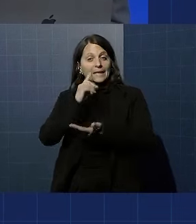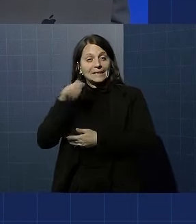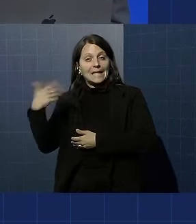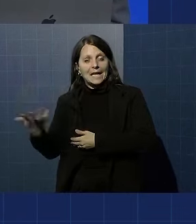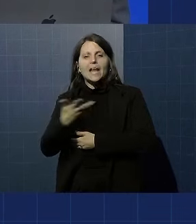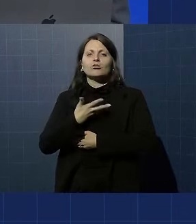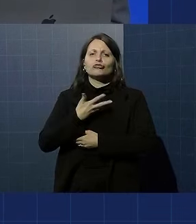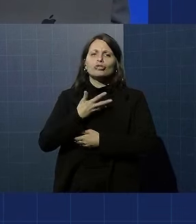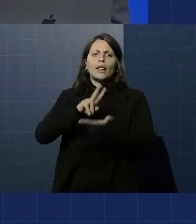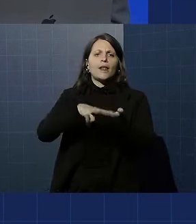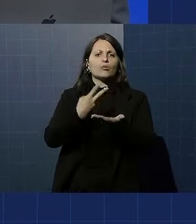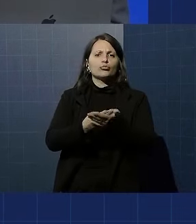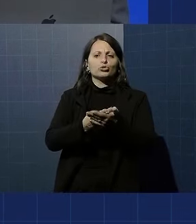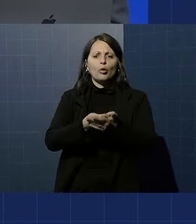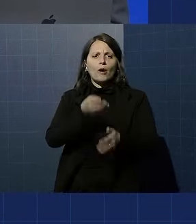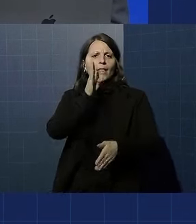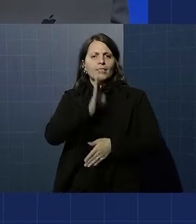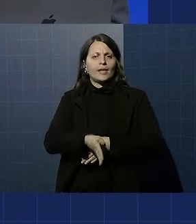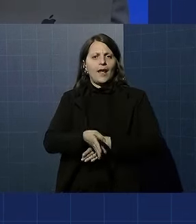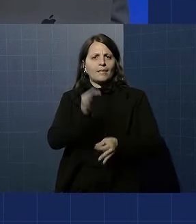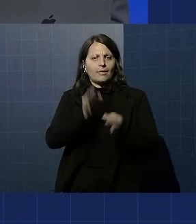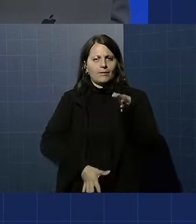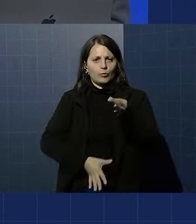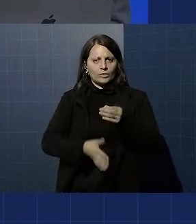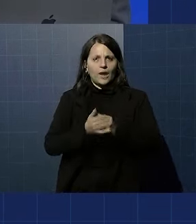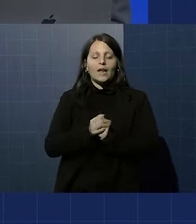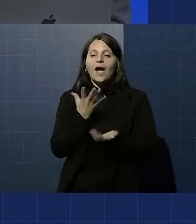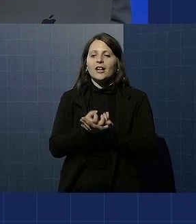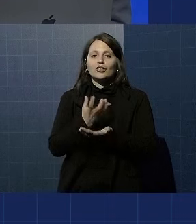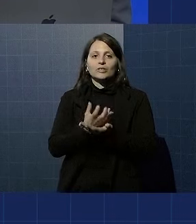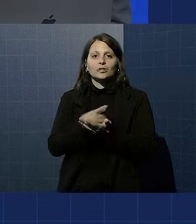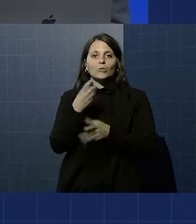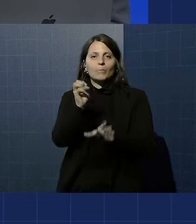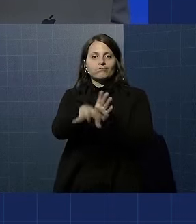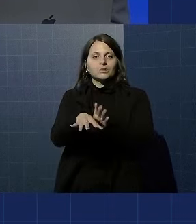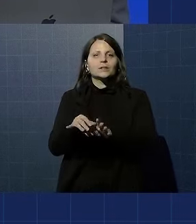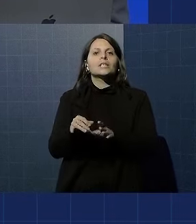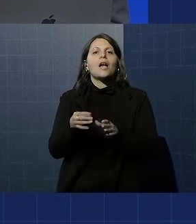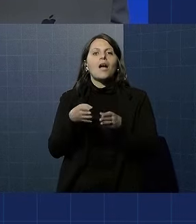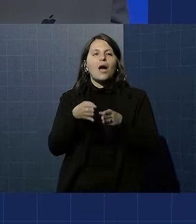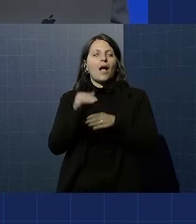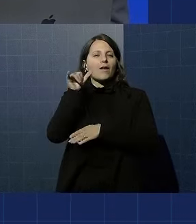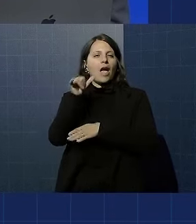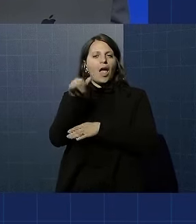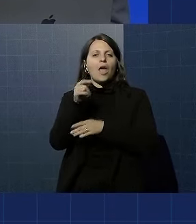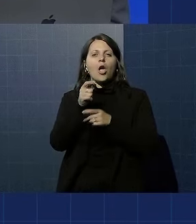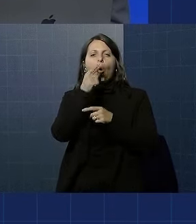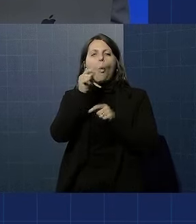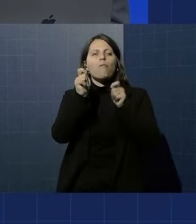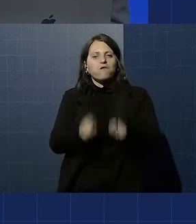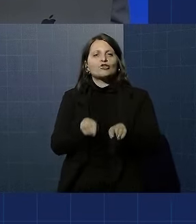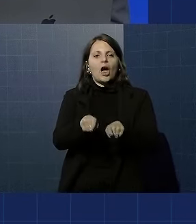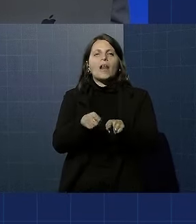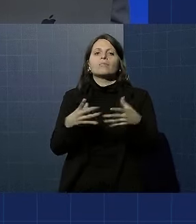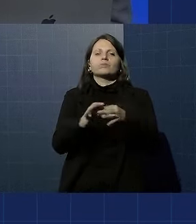verranno pubblicate sui nostri canali ufficiali al termine del festival. Questi servizi sono resi disponibili grazie a Fondazione